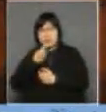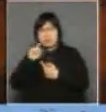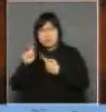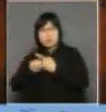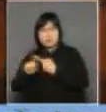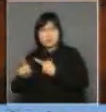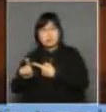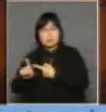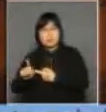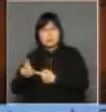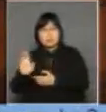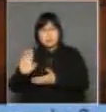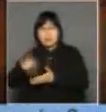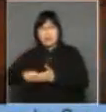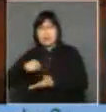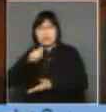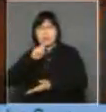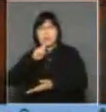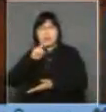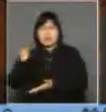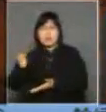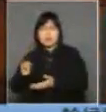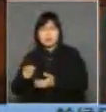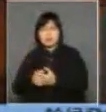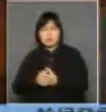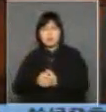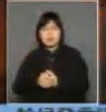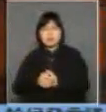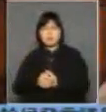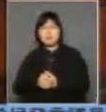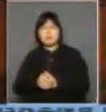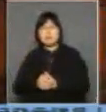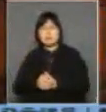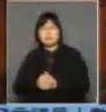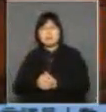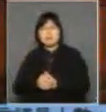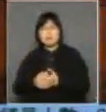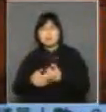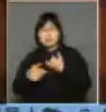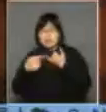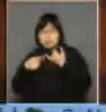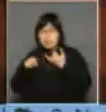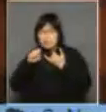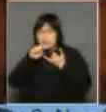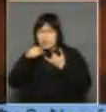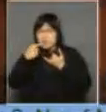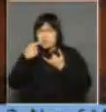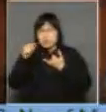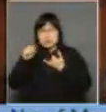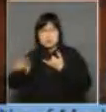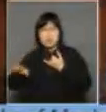就是走数嘛，啱嘛？外围可以讲住先，用口数嘛。